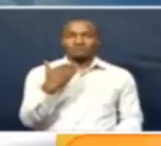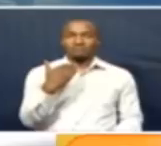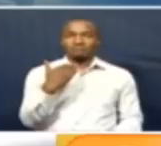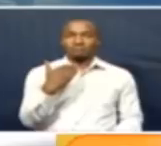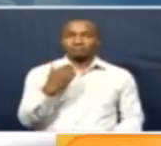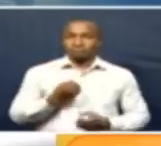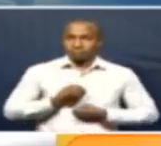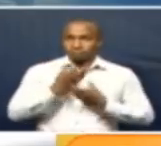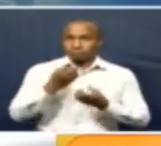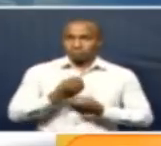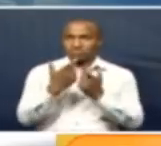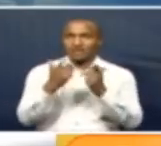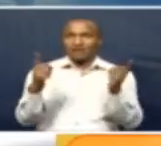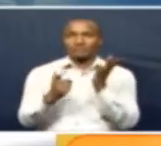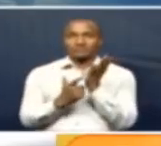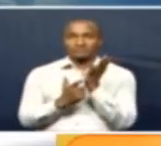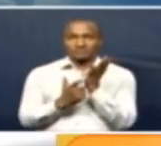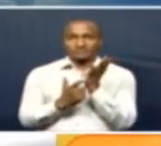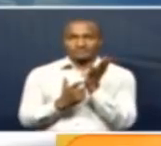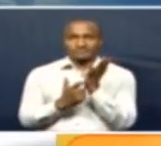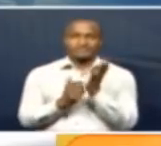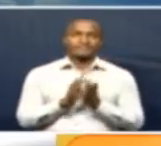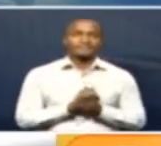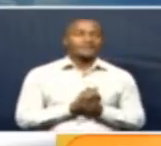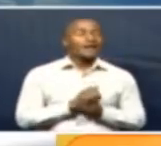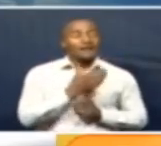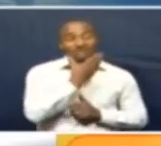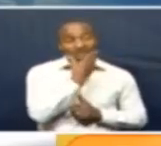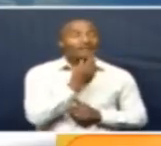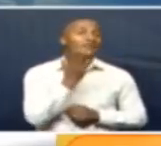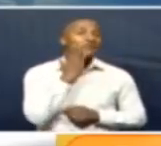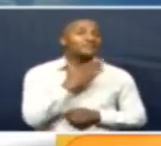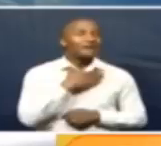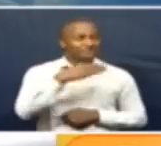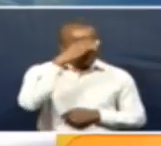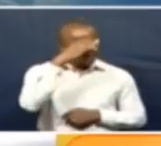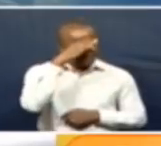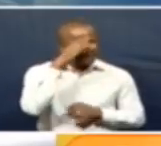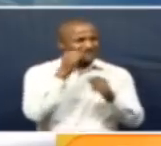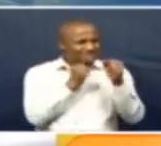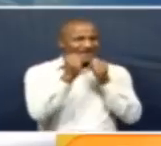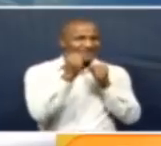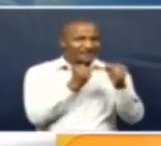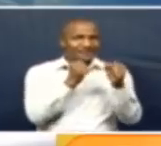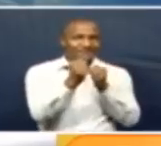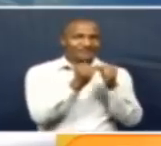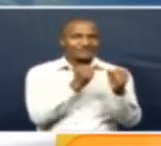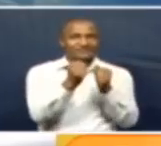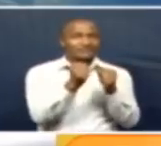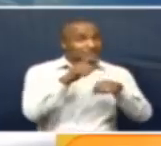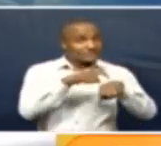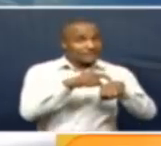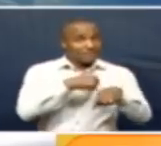na dadi walikuwa wanakunywa pombe sana. Na all the time wakikuja walikuwa na fight. So nikiwa na